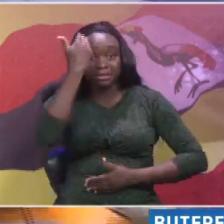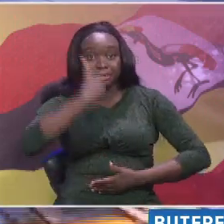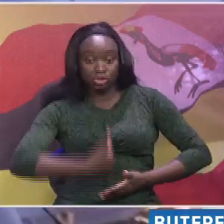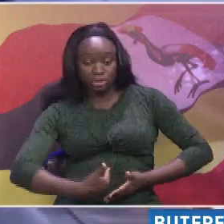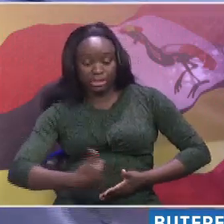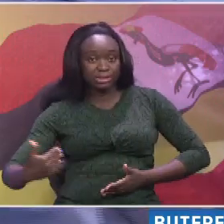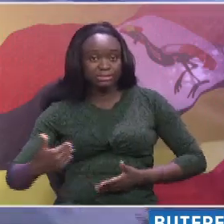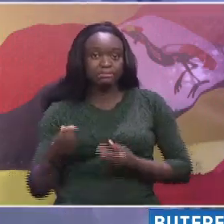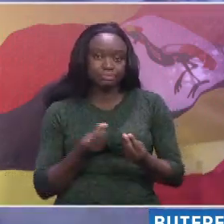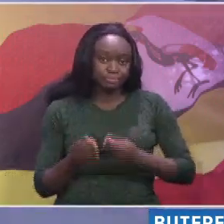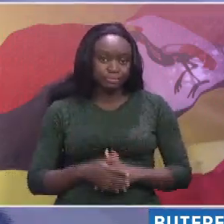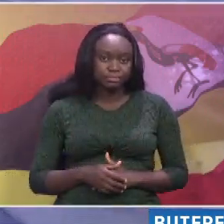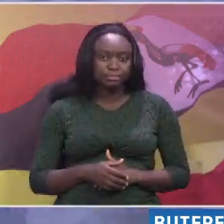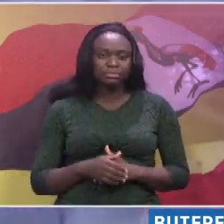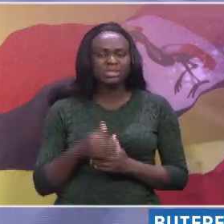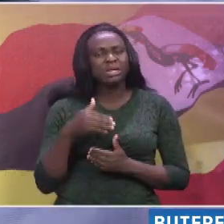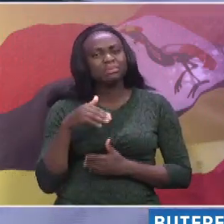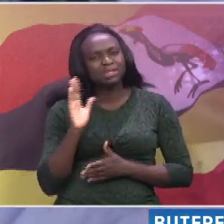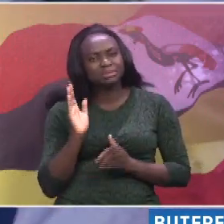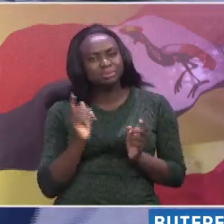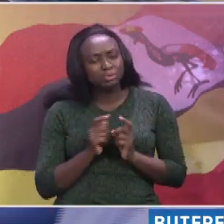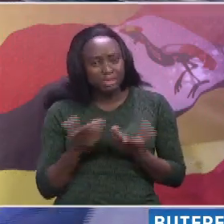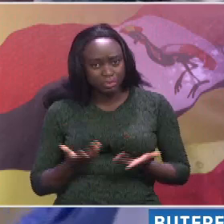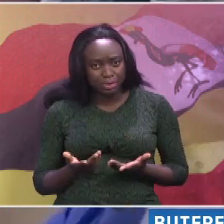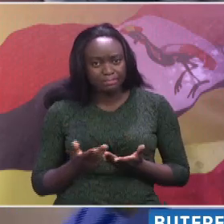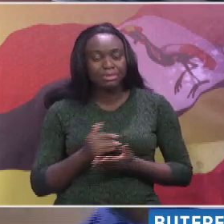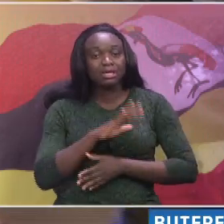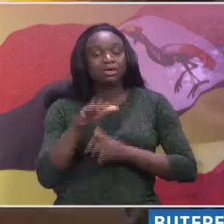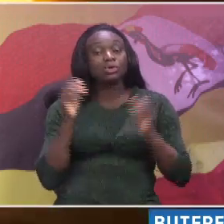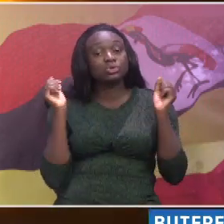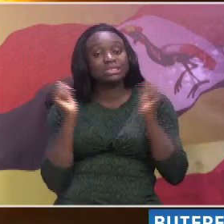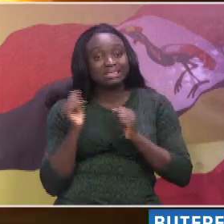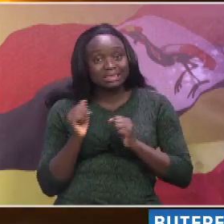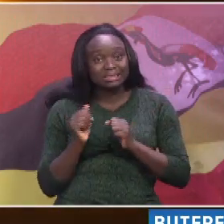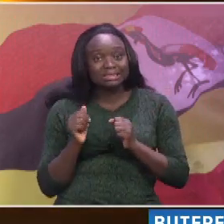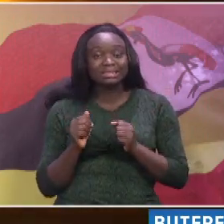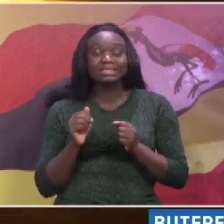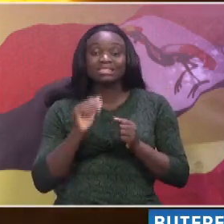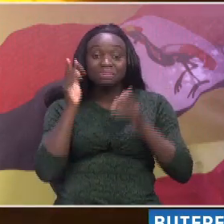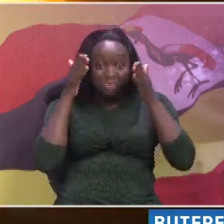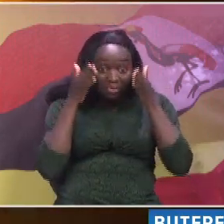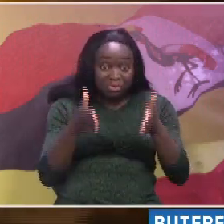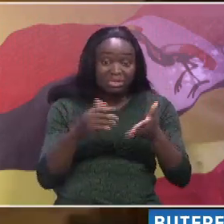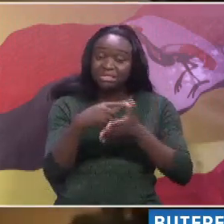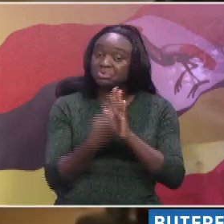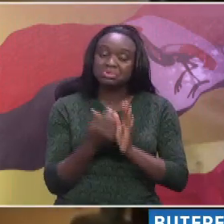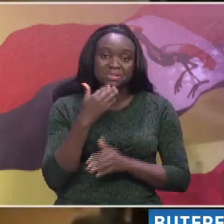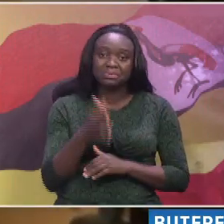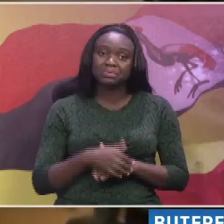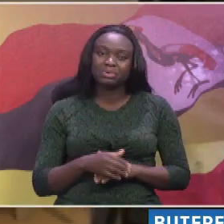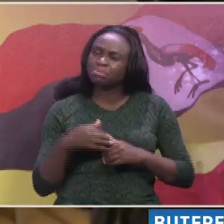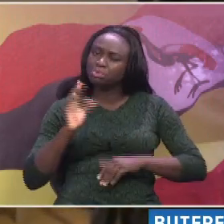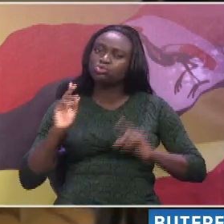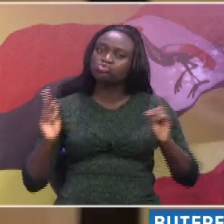bagongobala. Kyokka ekisinga okwennyamiza kiri nti endwadde zino ze zimu ku ezo eziteekebwa ku mwanjo, ekintu eky'obulabe ennyo eri